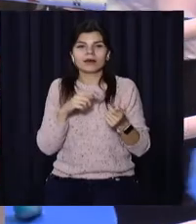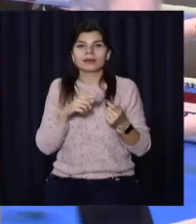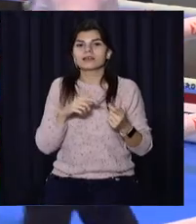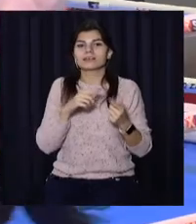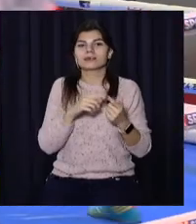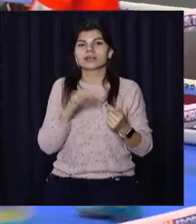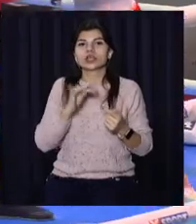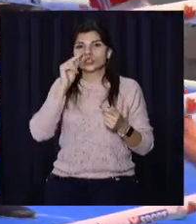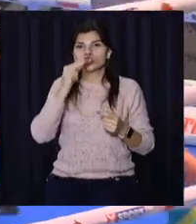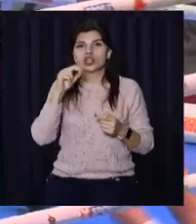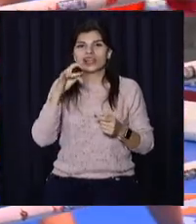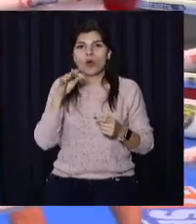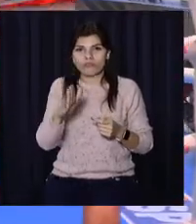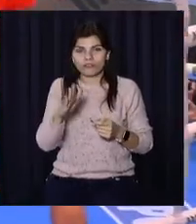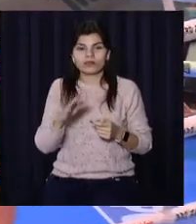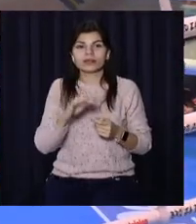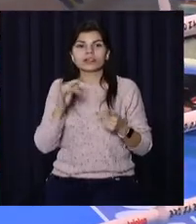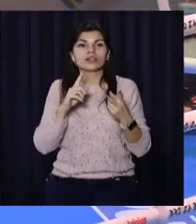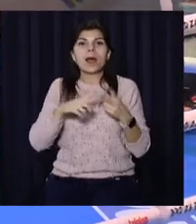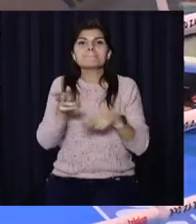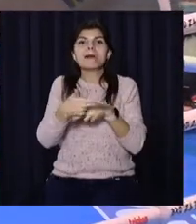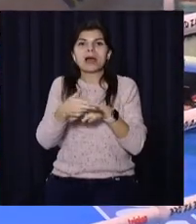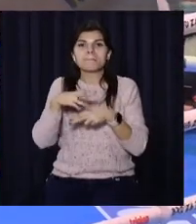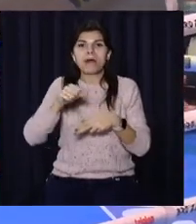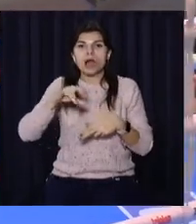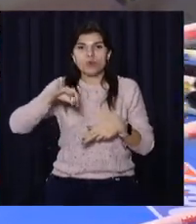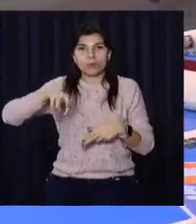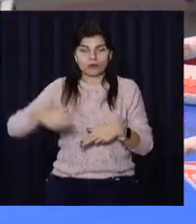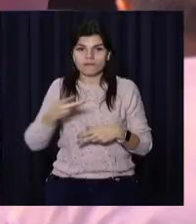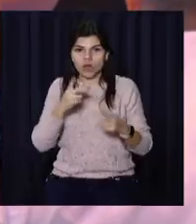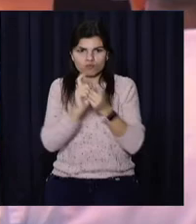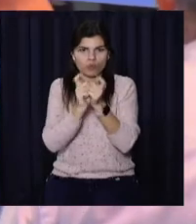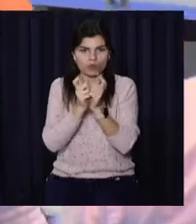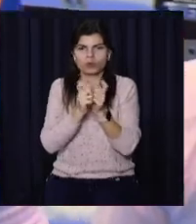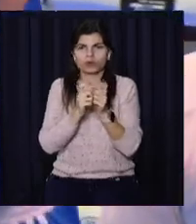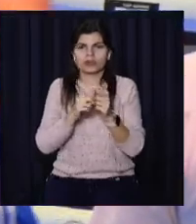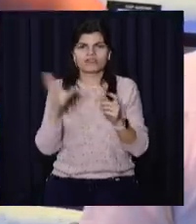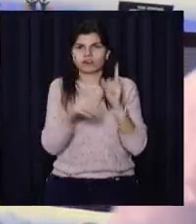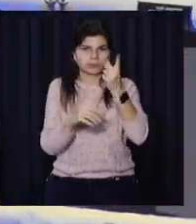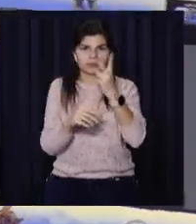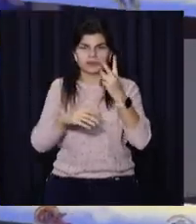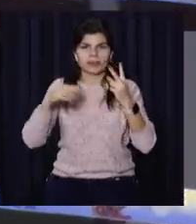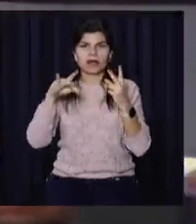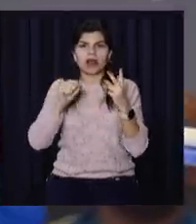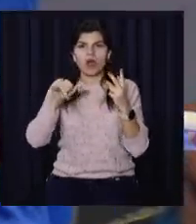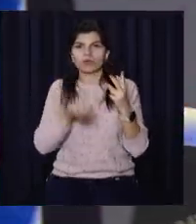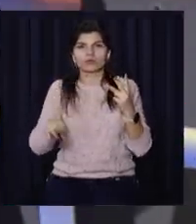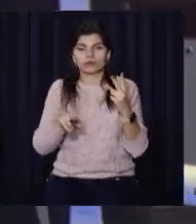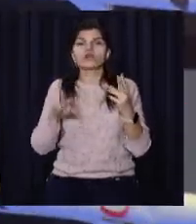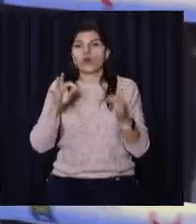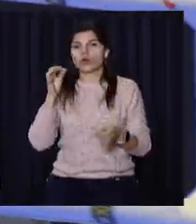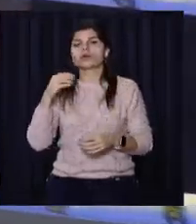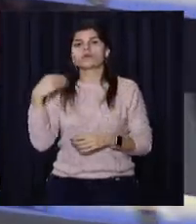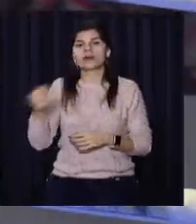одному суперники Андрій Тимошенко із Чернігова та Філіпа Кілов із Маріуполя. Тож рівна боротьба тривала всі три